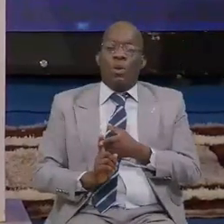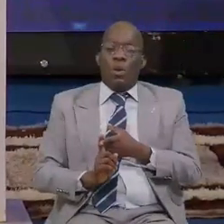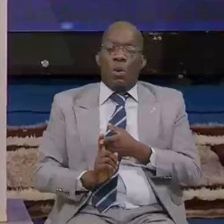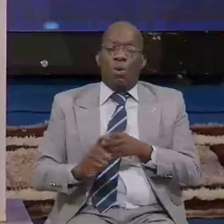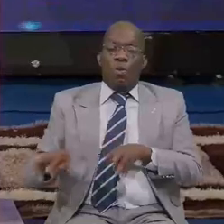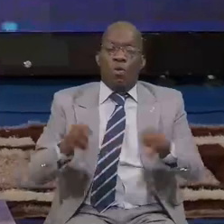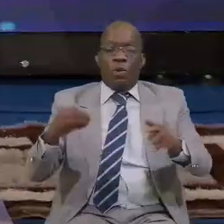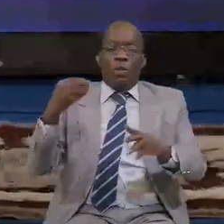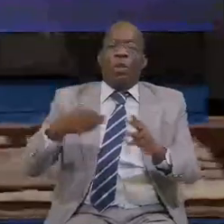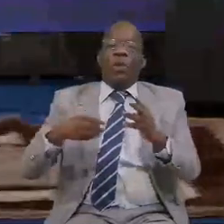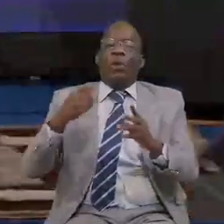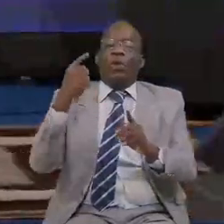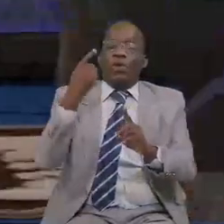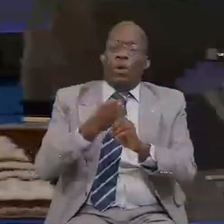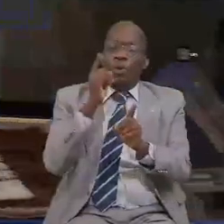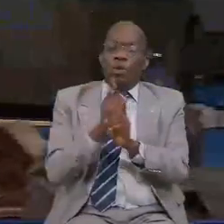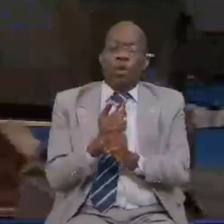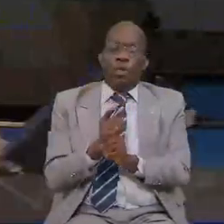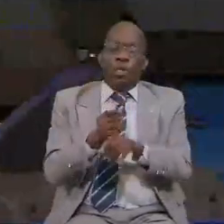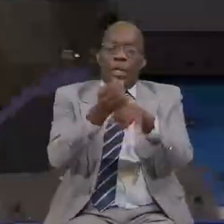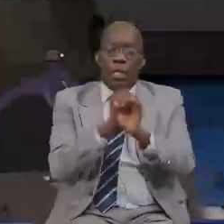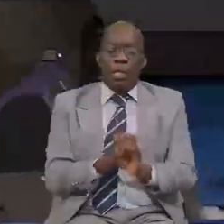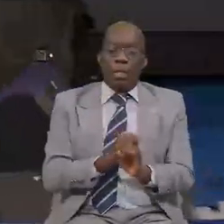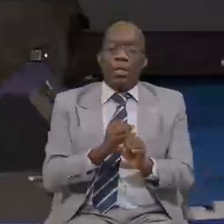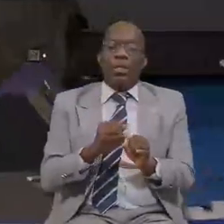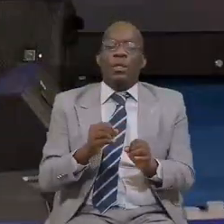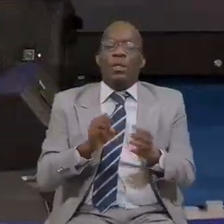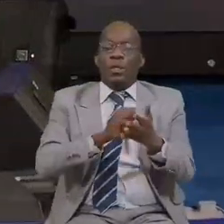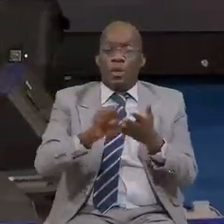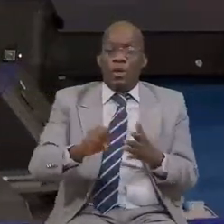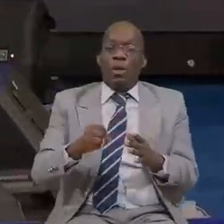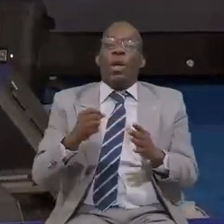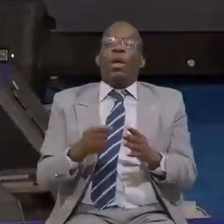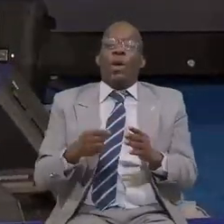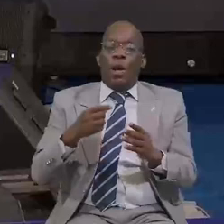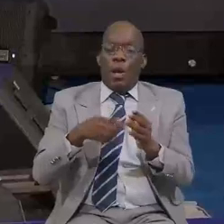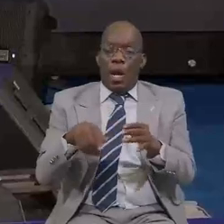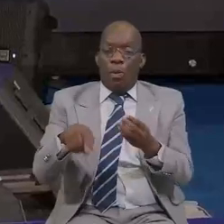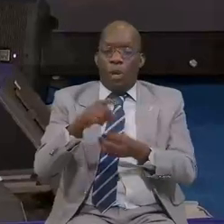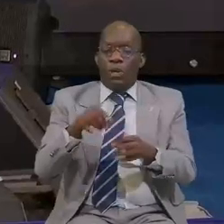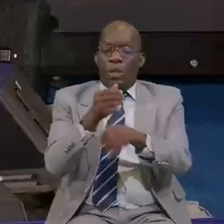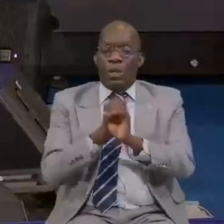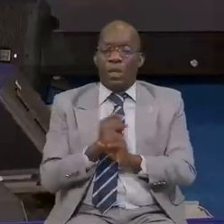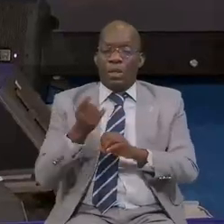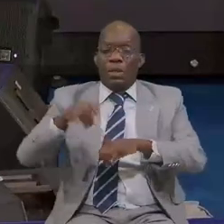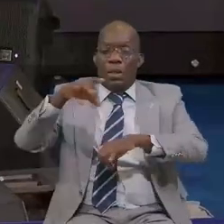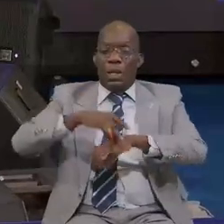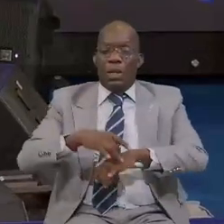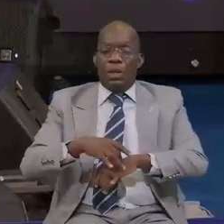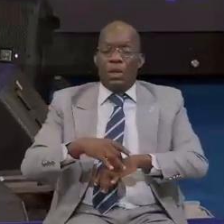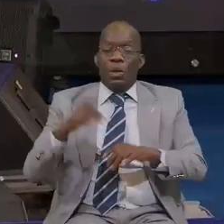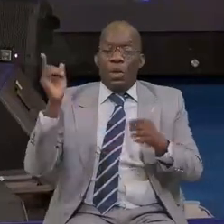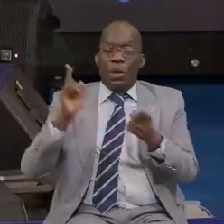les coûts de la sanctification, de l'héritage de la terre. Pas seulement que nous héritons